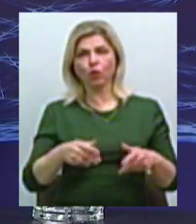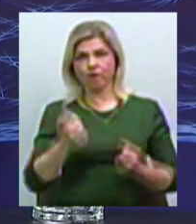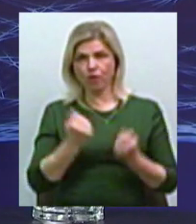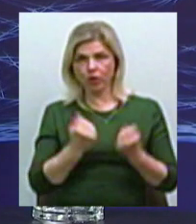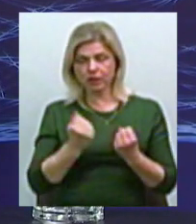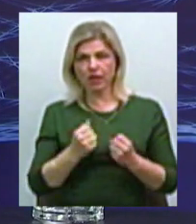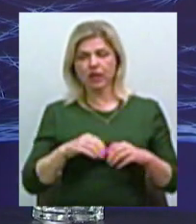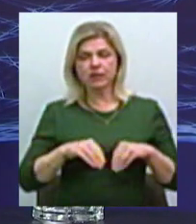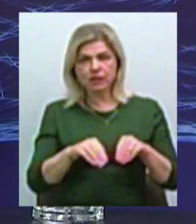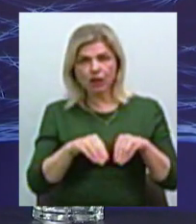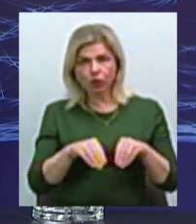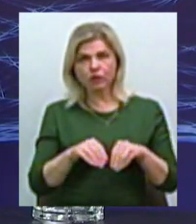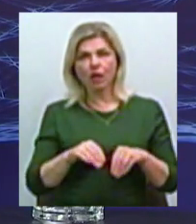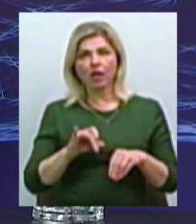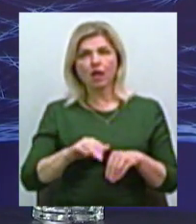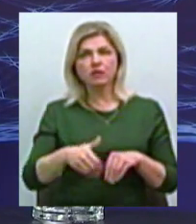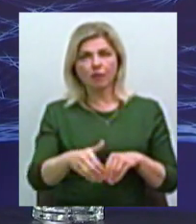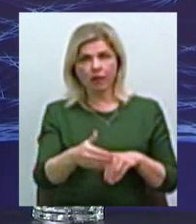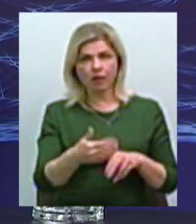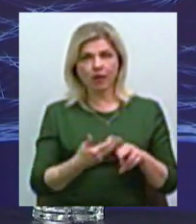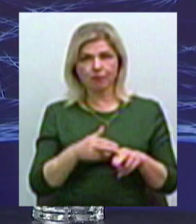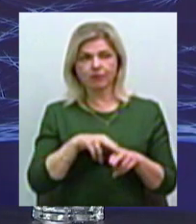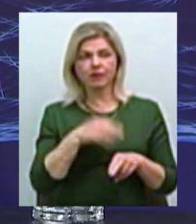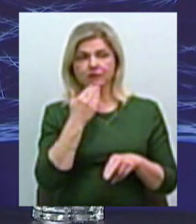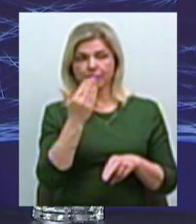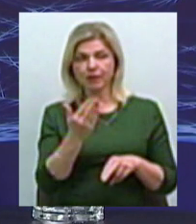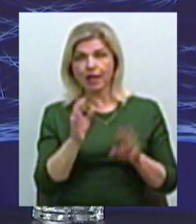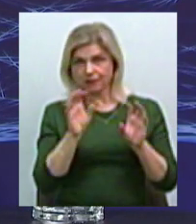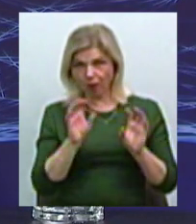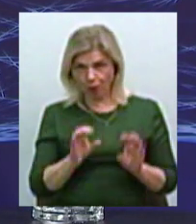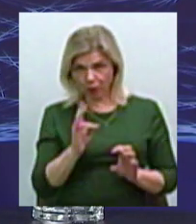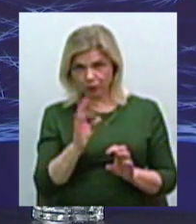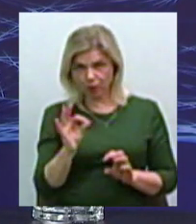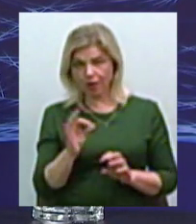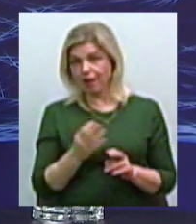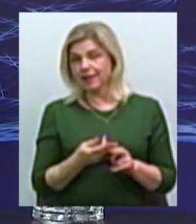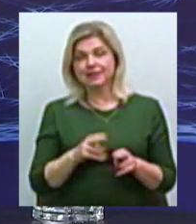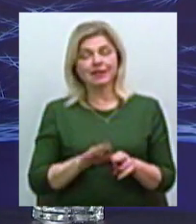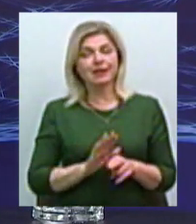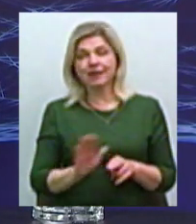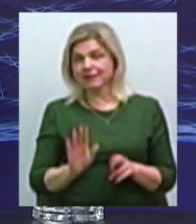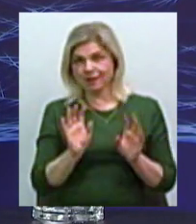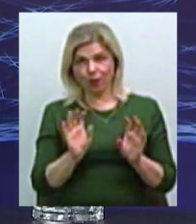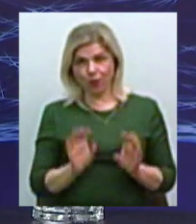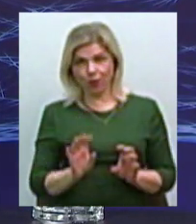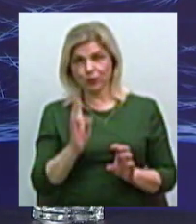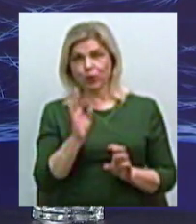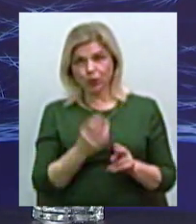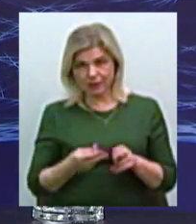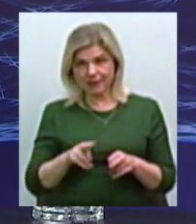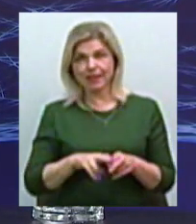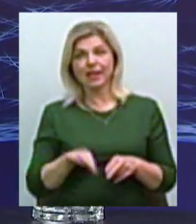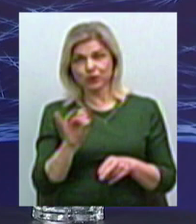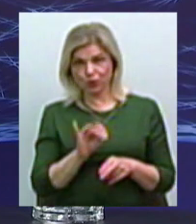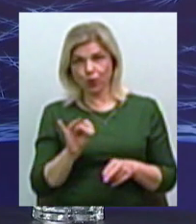вже спахують поля. І відповідно... Це законно? Ну, це незаконно, ну, це, ну, це та, сать, історія, ну, це